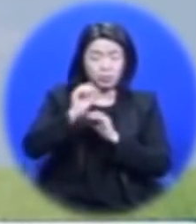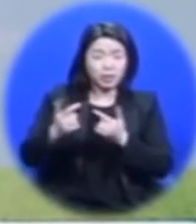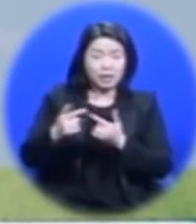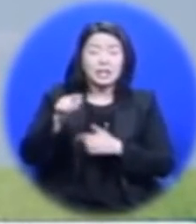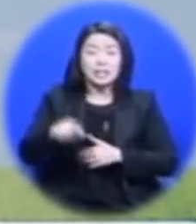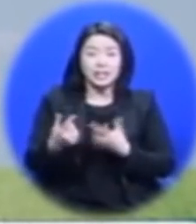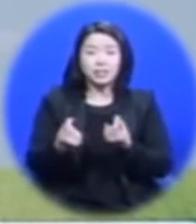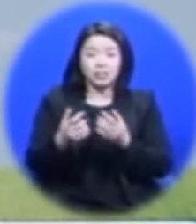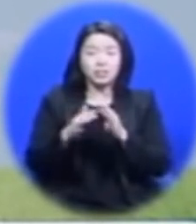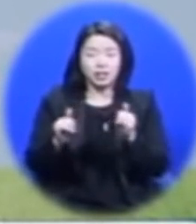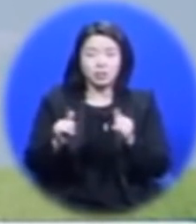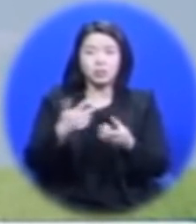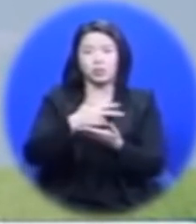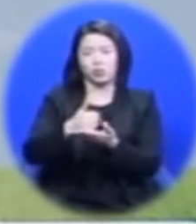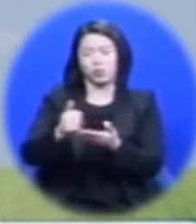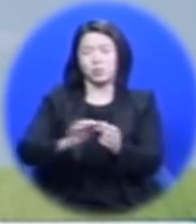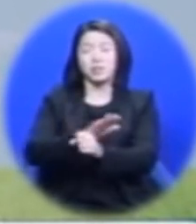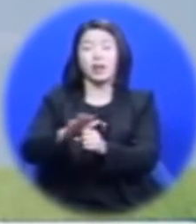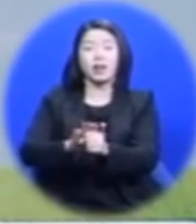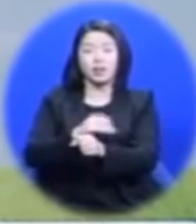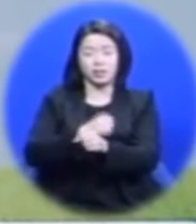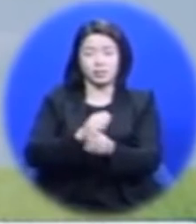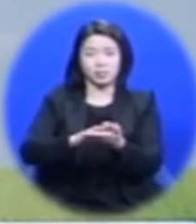이런 사람을 주님은 사랑하세요.